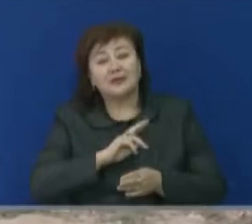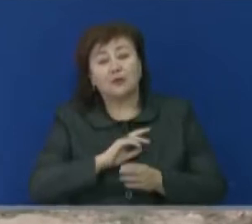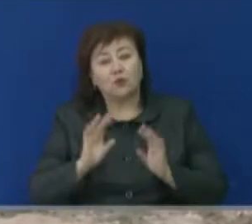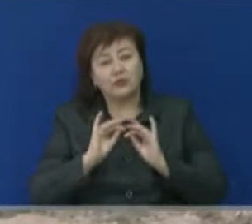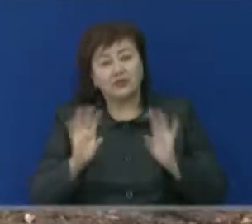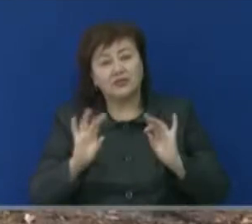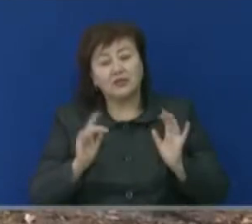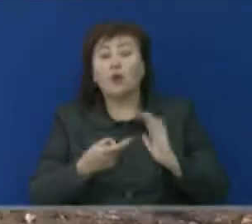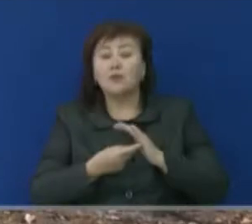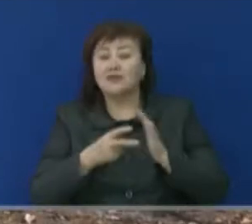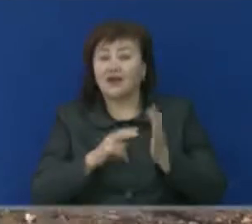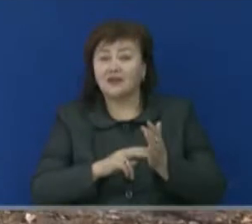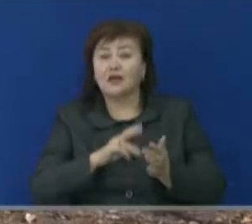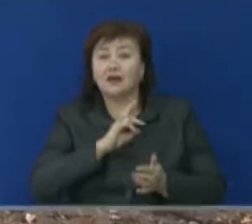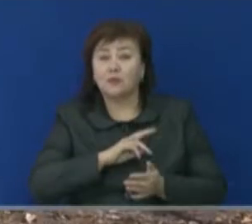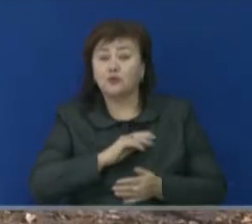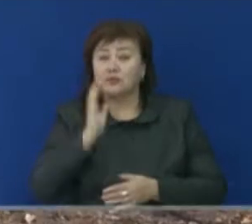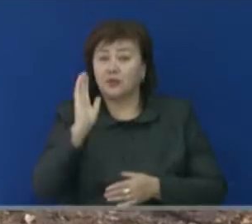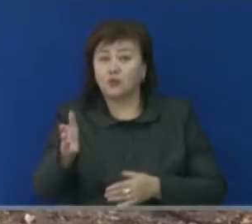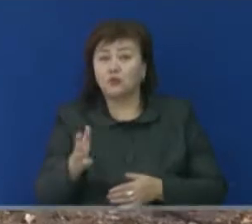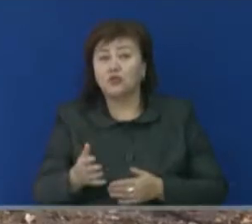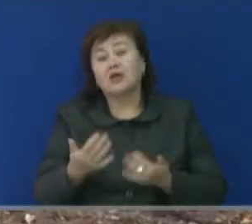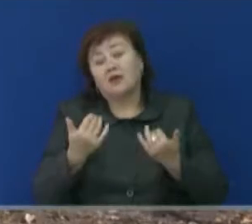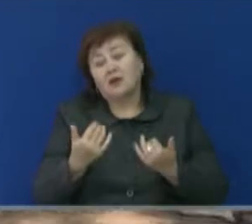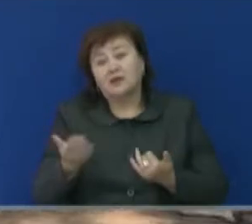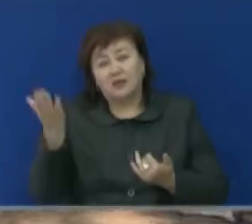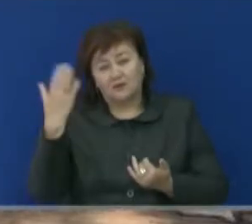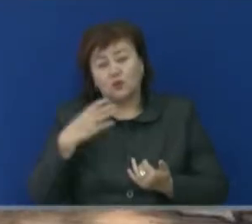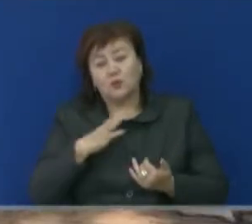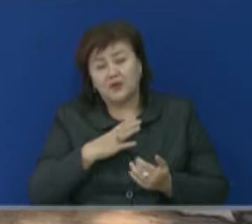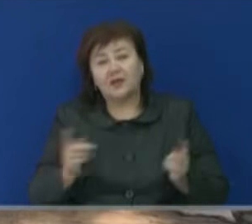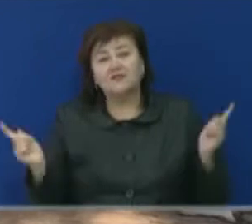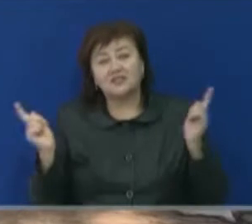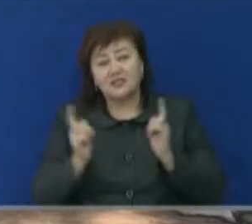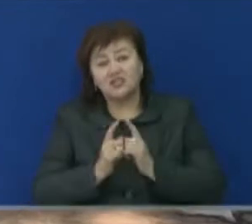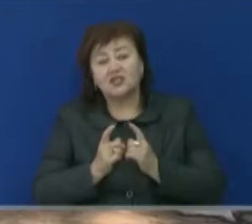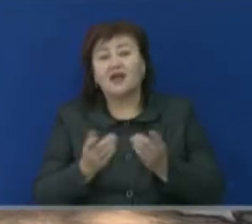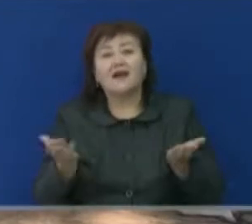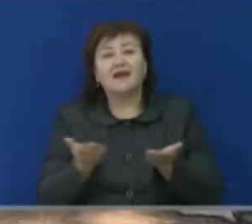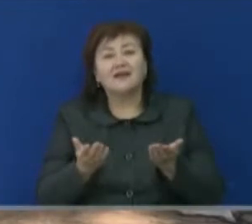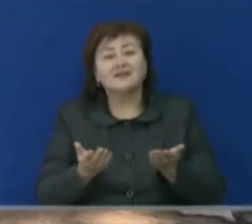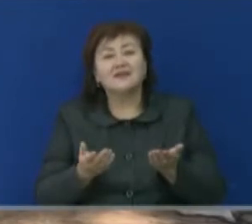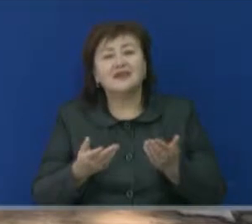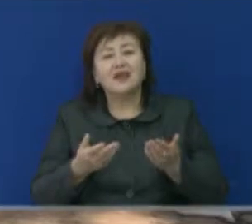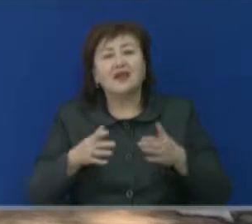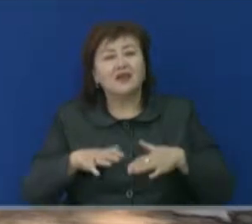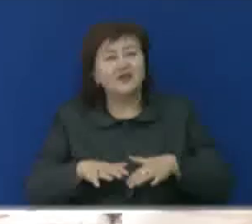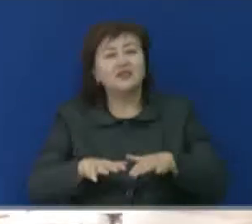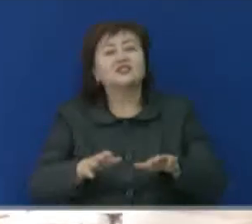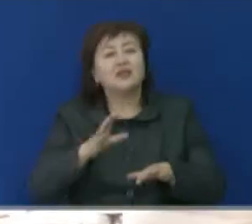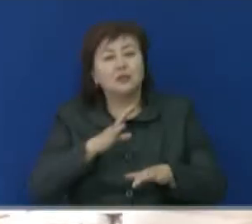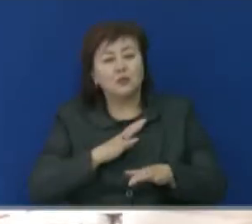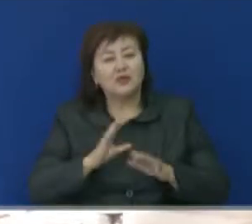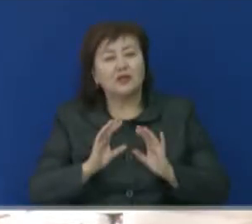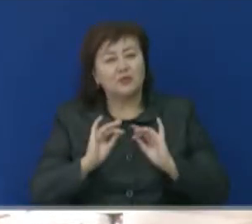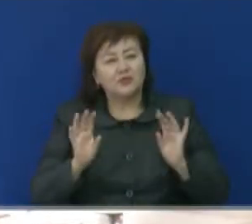жоспарлар туралы ақпарат берілді. Кент тұрғындарымен бұрын өткізілген кездесулердің қорытындысы бойынша бірқатар өзекті мәселелер шешілген. Атап айтсақ,